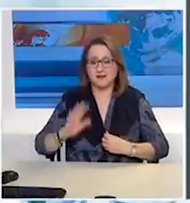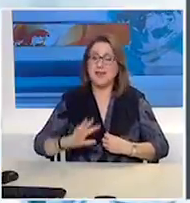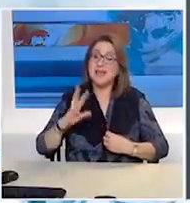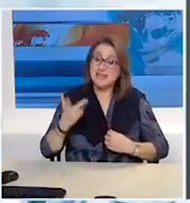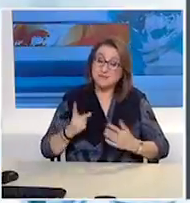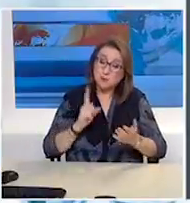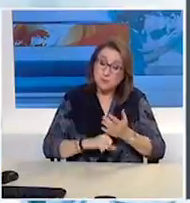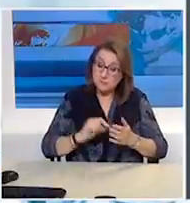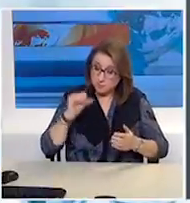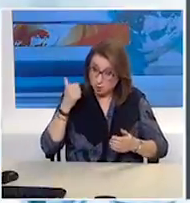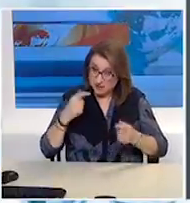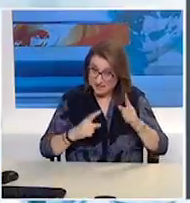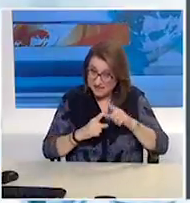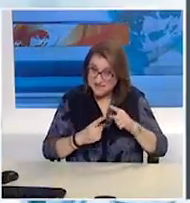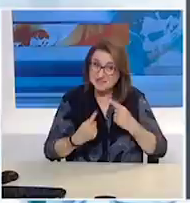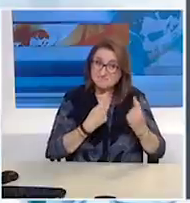διάγνωση.